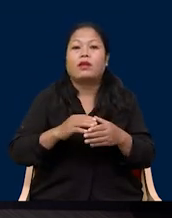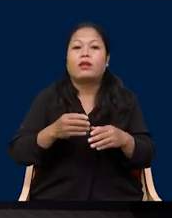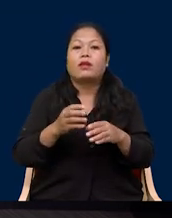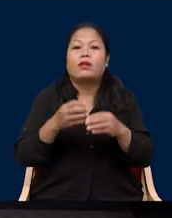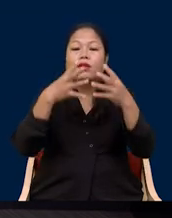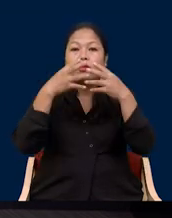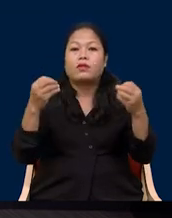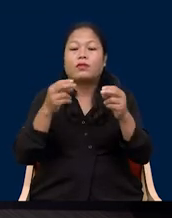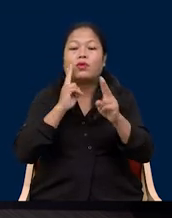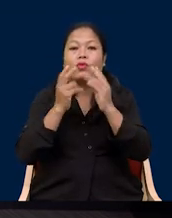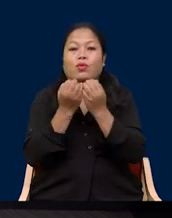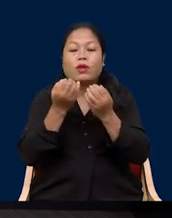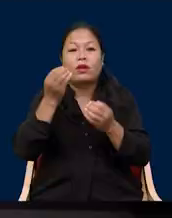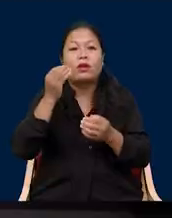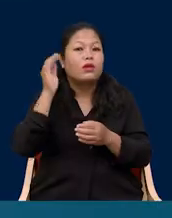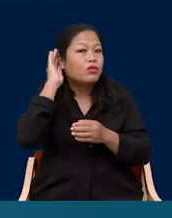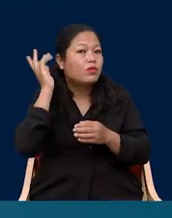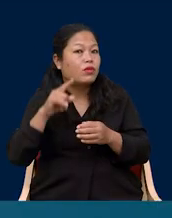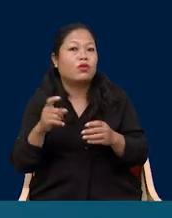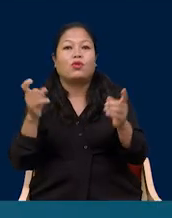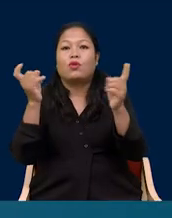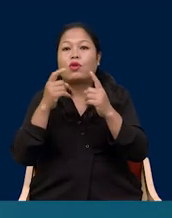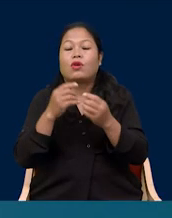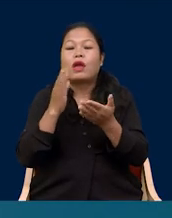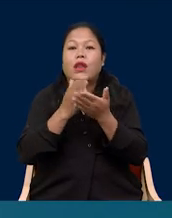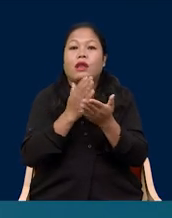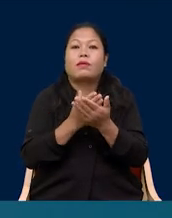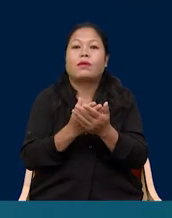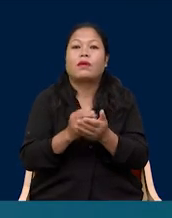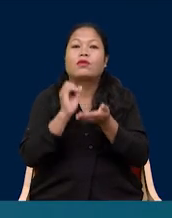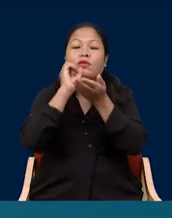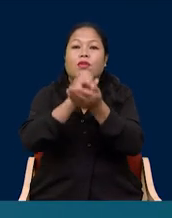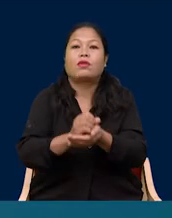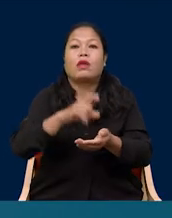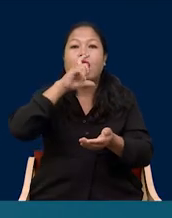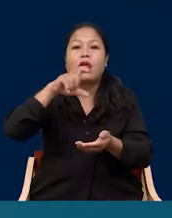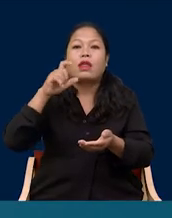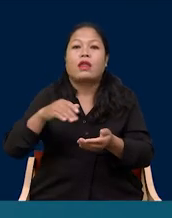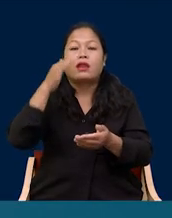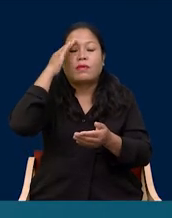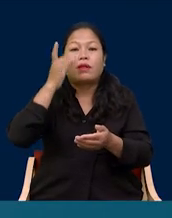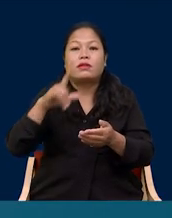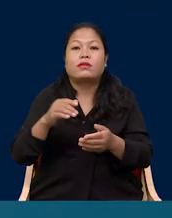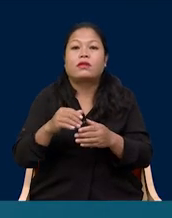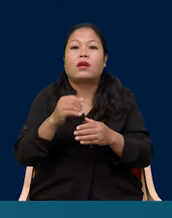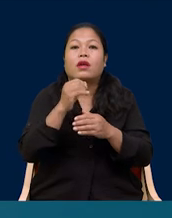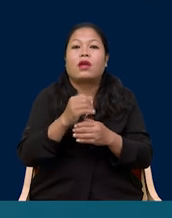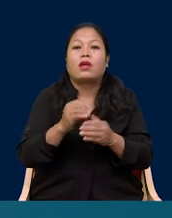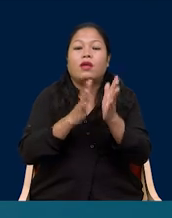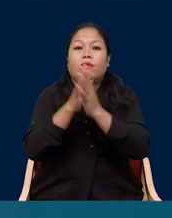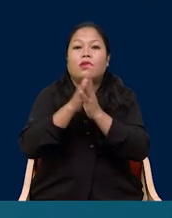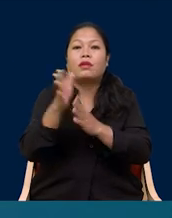निवारण तथा समाधानको कुरा सुन्यौँ. यो अभियानमा सहयोग गरिदिनु भएकोमा नेपाल सरकार वन तथा वातावरण